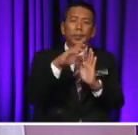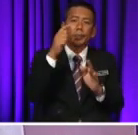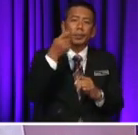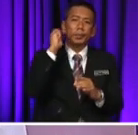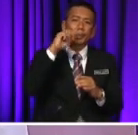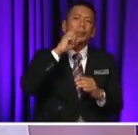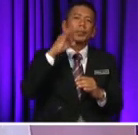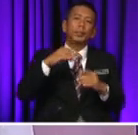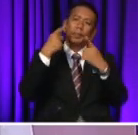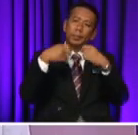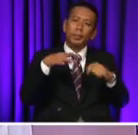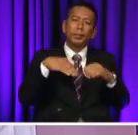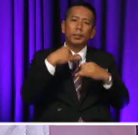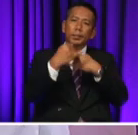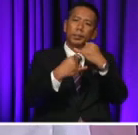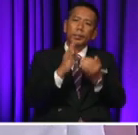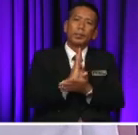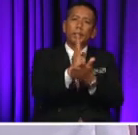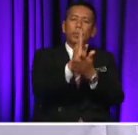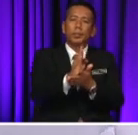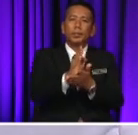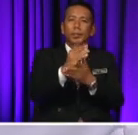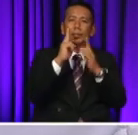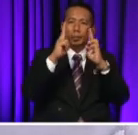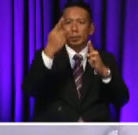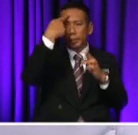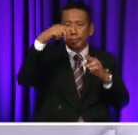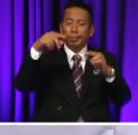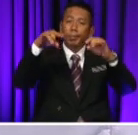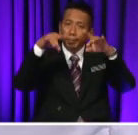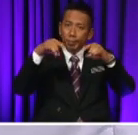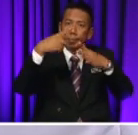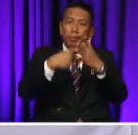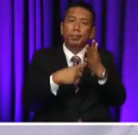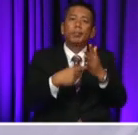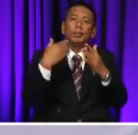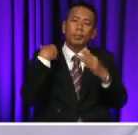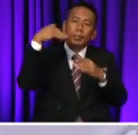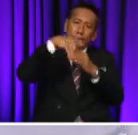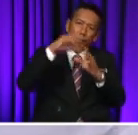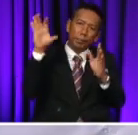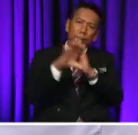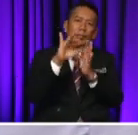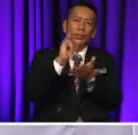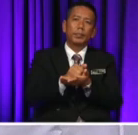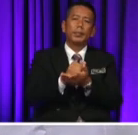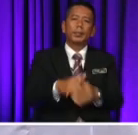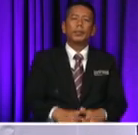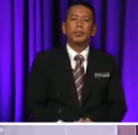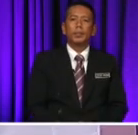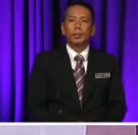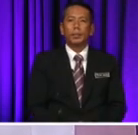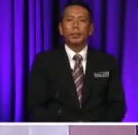berjaya membantu Ustadzah untuk menganalisis apa yang ada di sebalik gambar tersebut baiklah